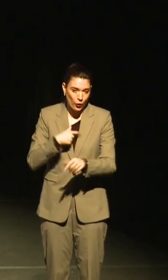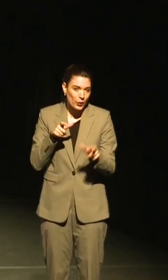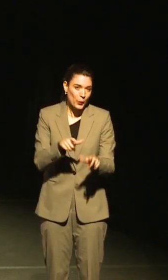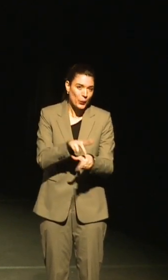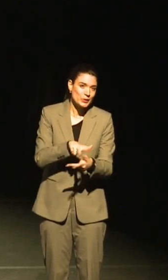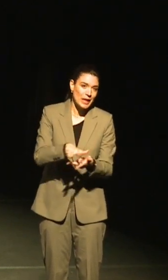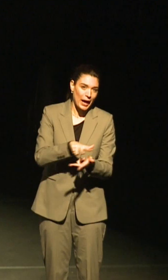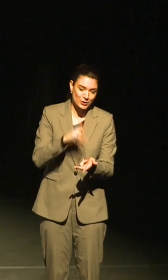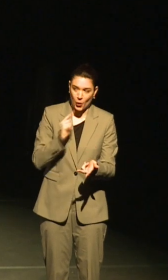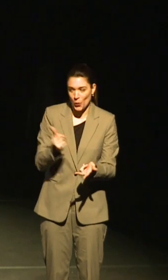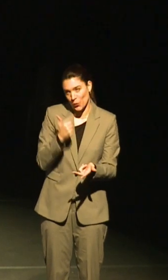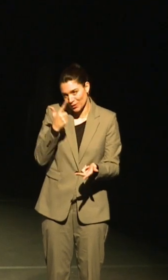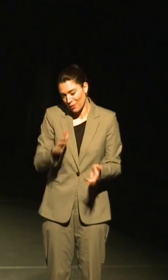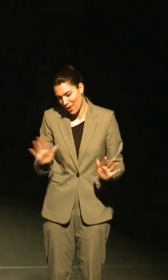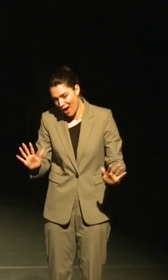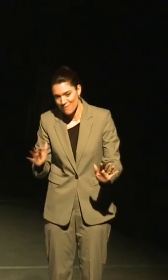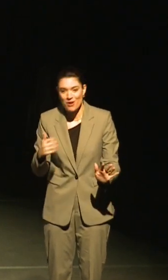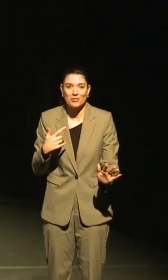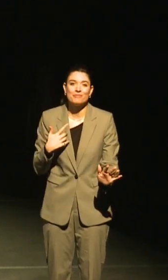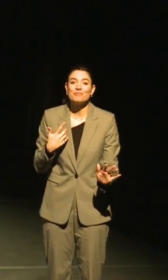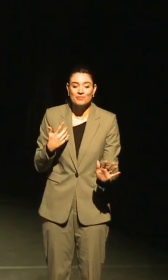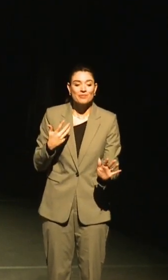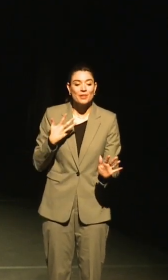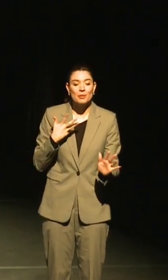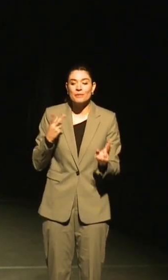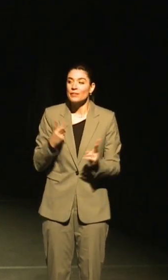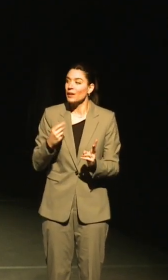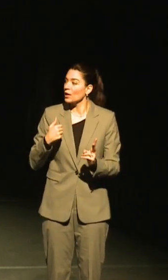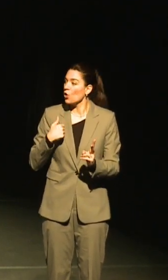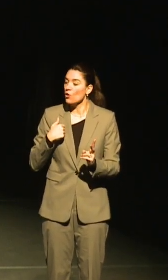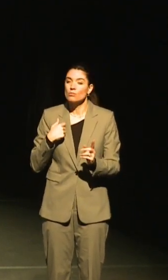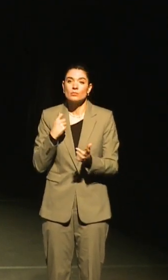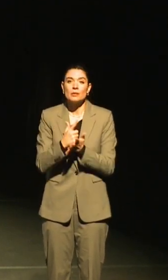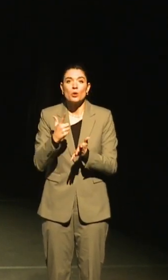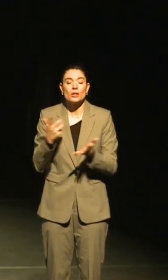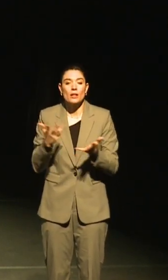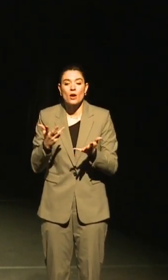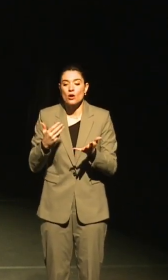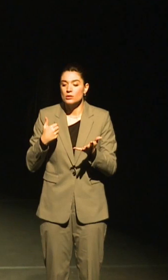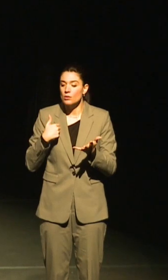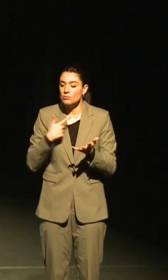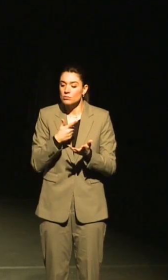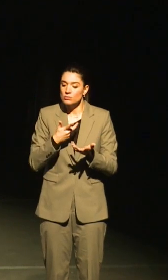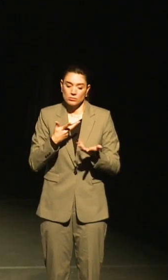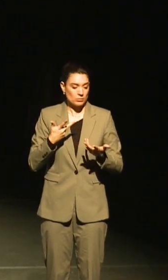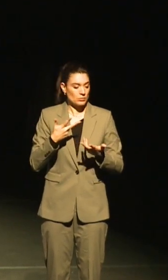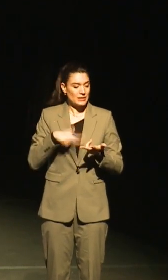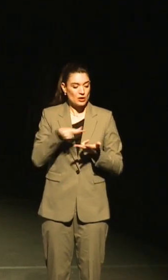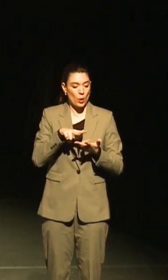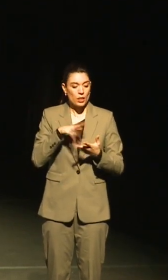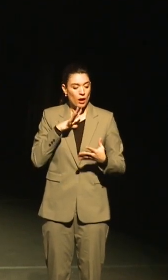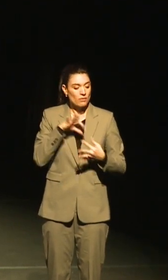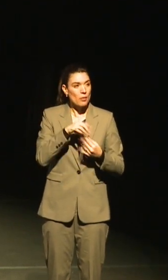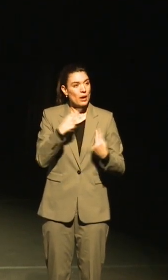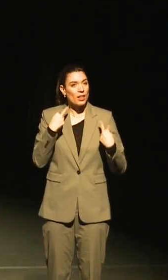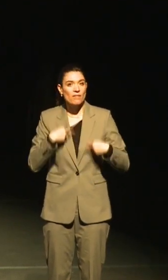era una questione legata alla socialità era legata al tuo modo di vivere al tuo tempo libero tutte cose che poi porti in azienda